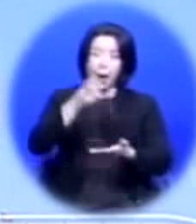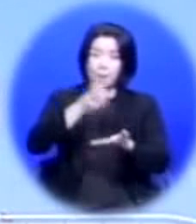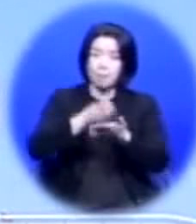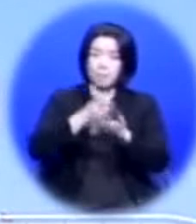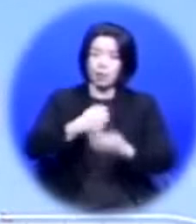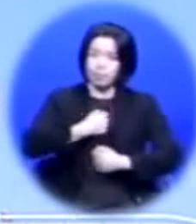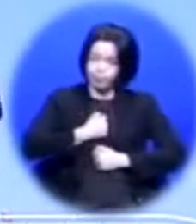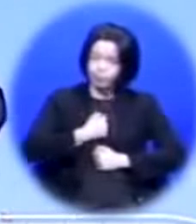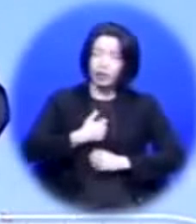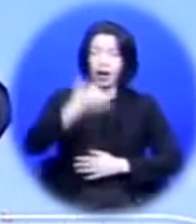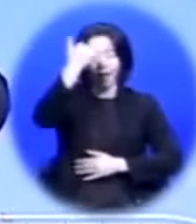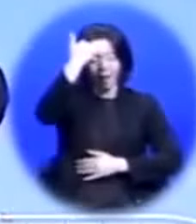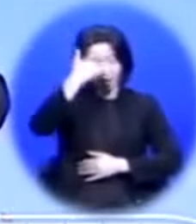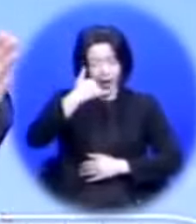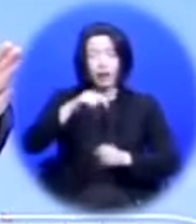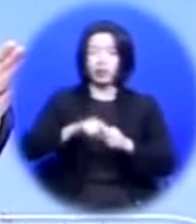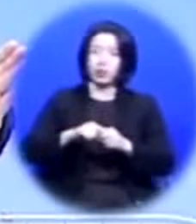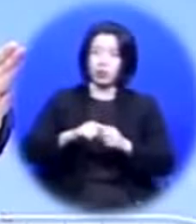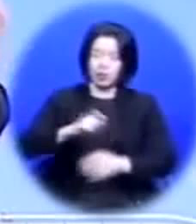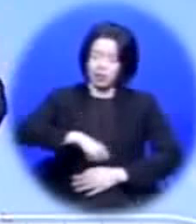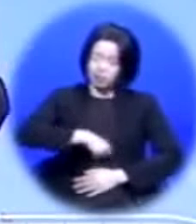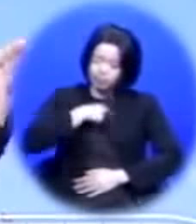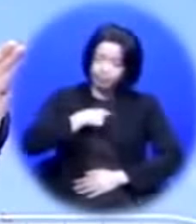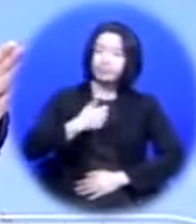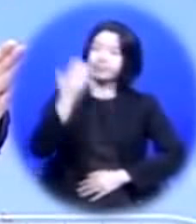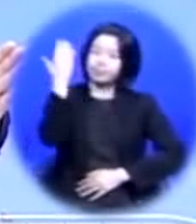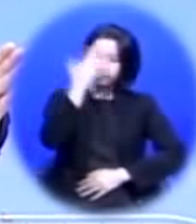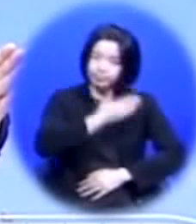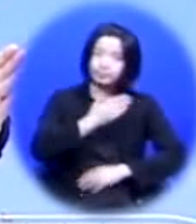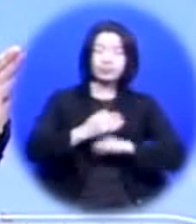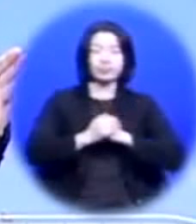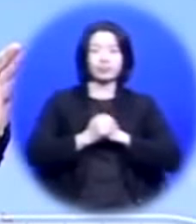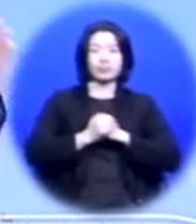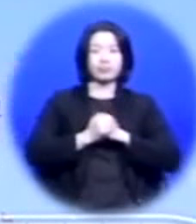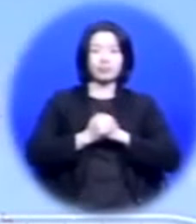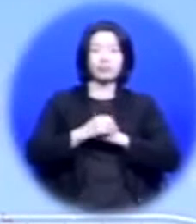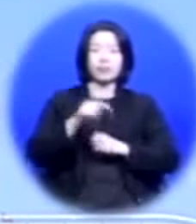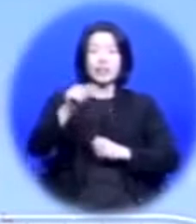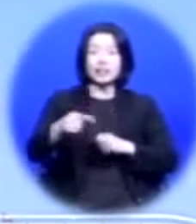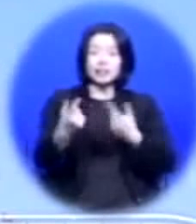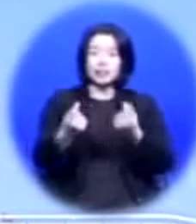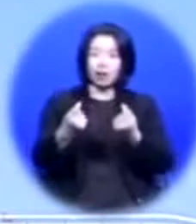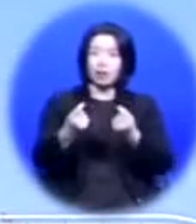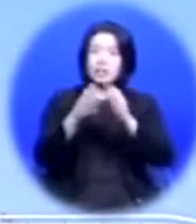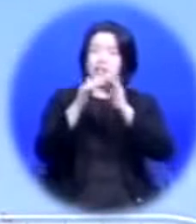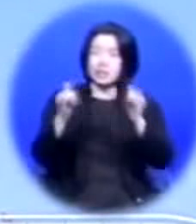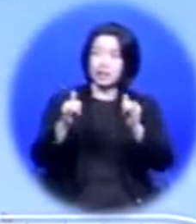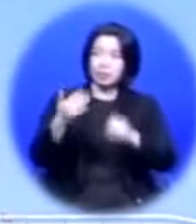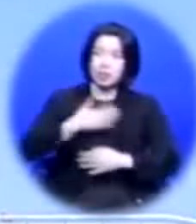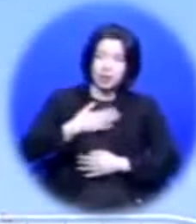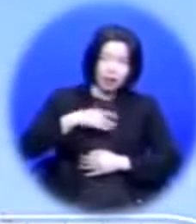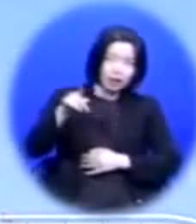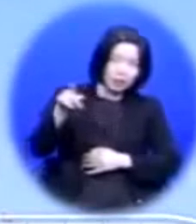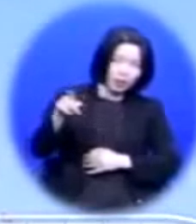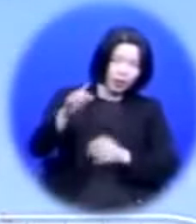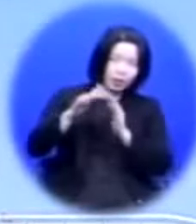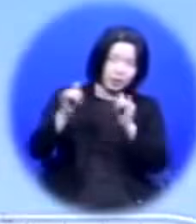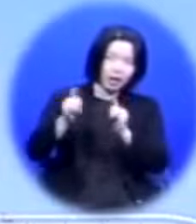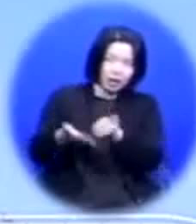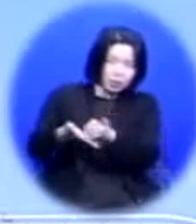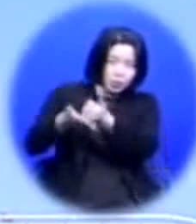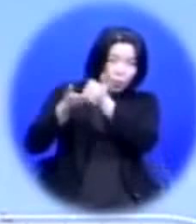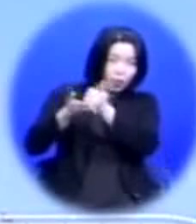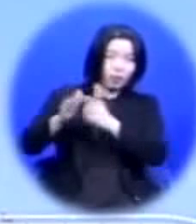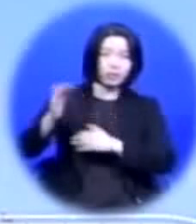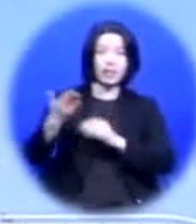지키고 도덕적이고 의롭고 깨끗하고 그런 사람으로 여러분이 마음으로부터 존경이